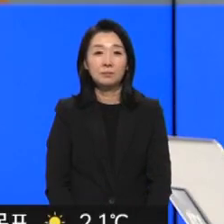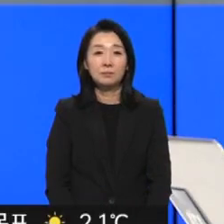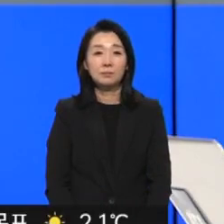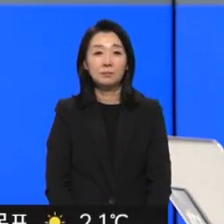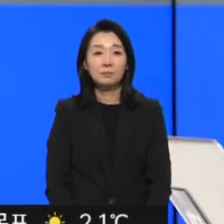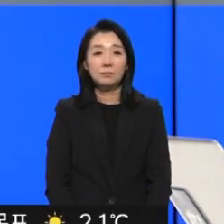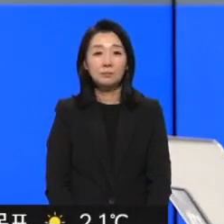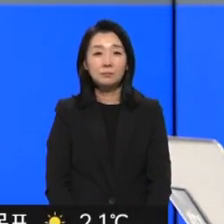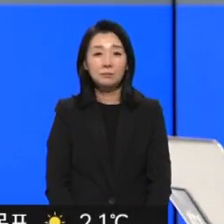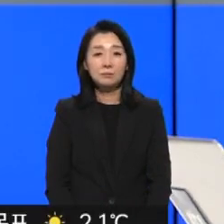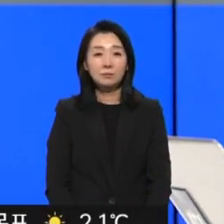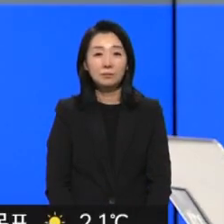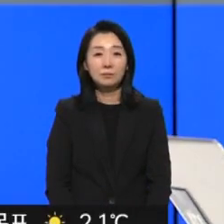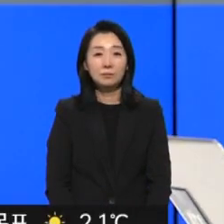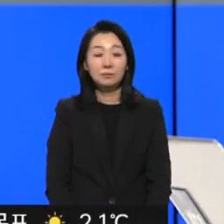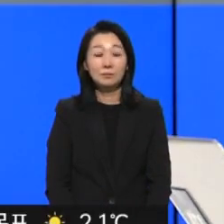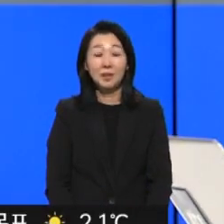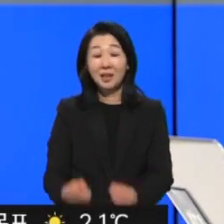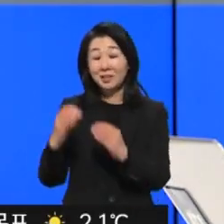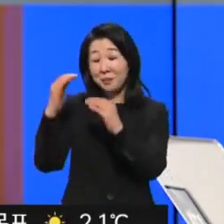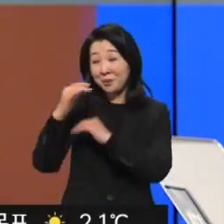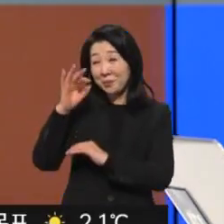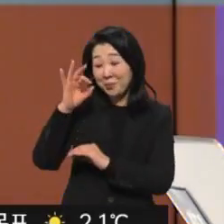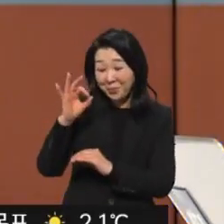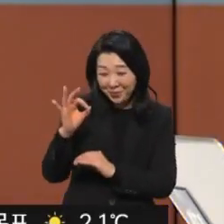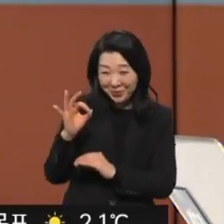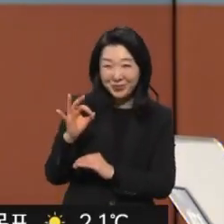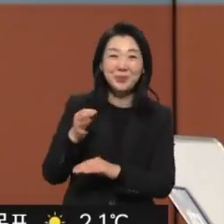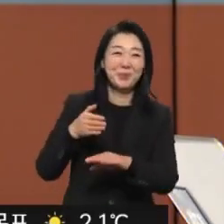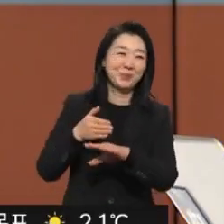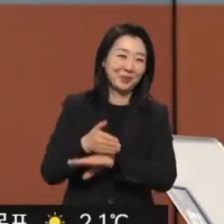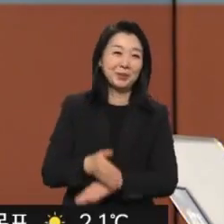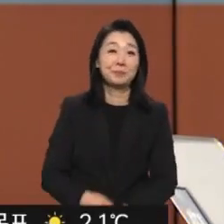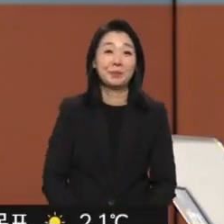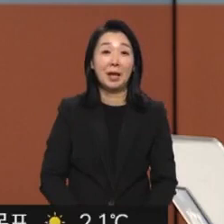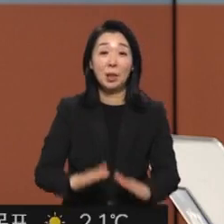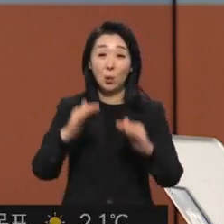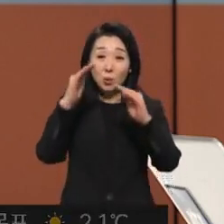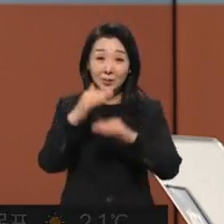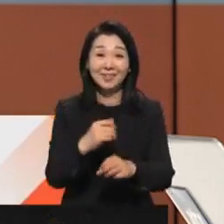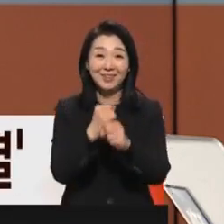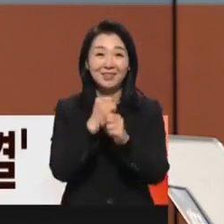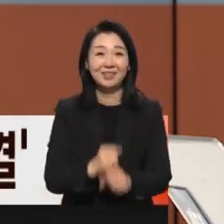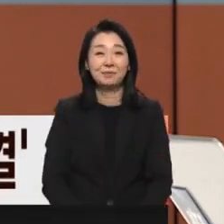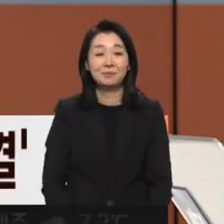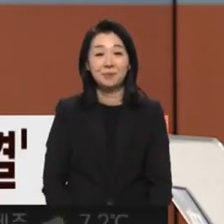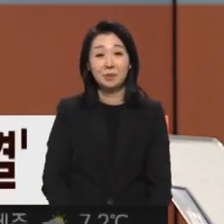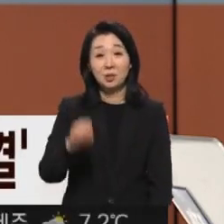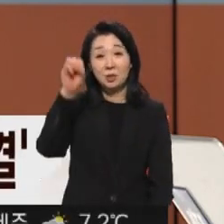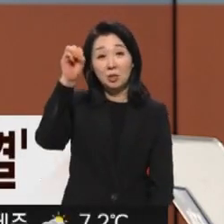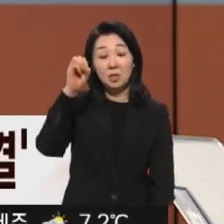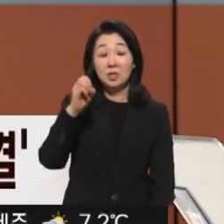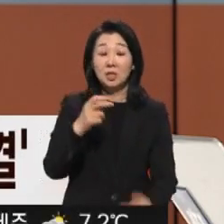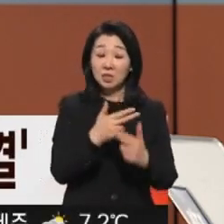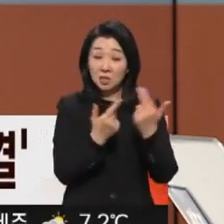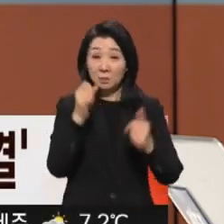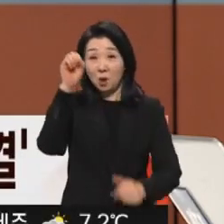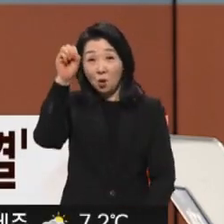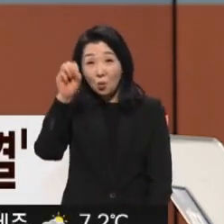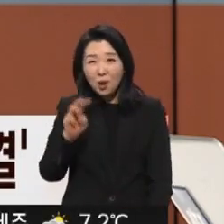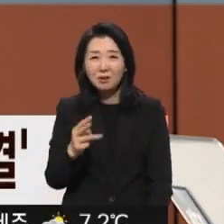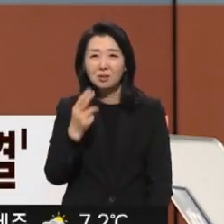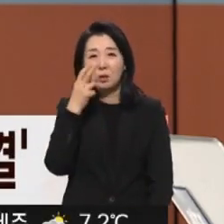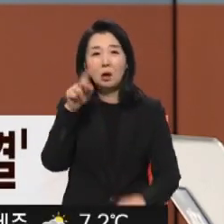네, 자 좋습니다. 아니요, 속보 좀 보느라고 좀 반응이 늦었습니다. 자, 오늘 발제 이렇게 정리하겠습니다. 이재명